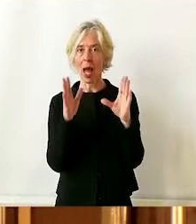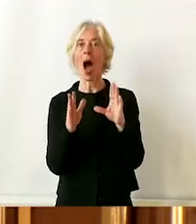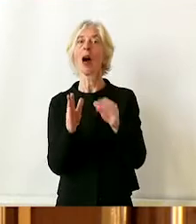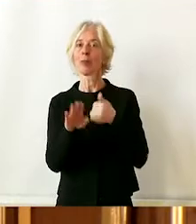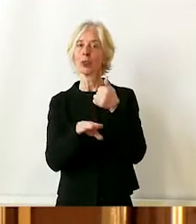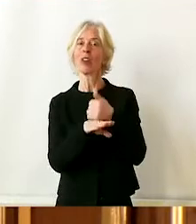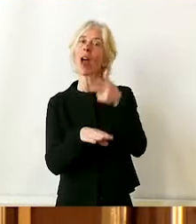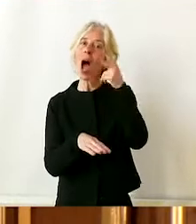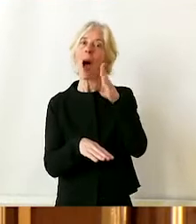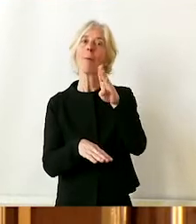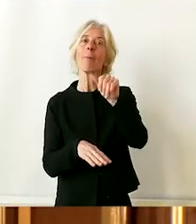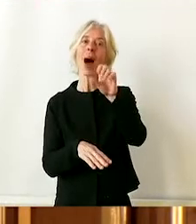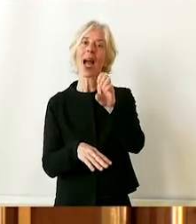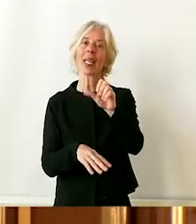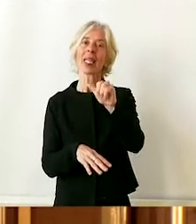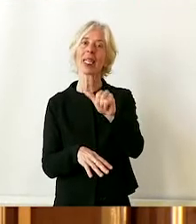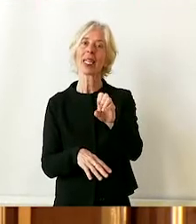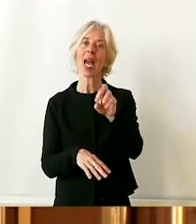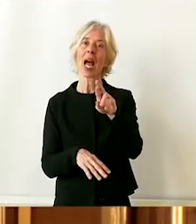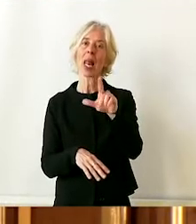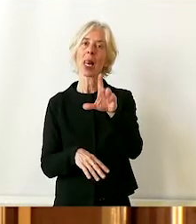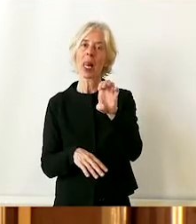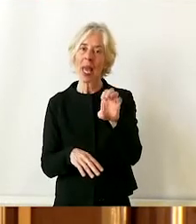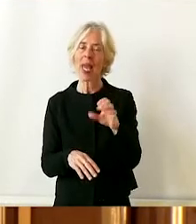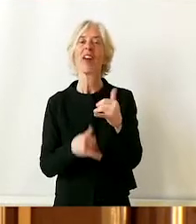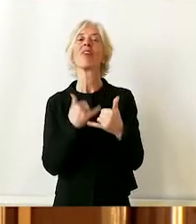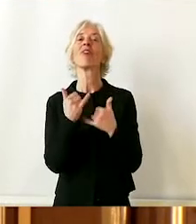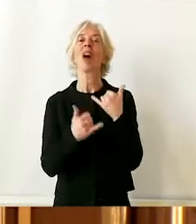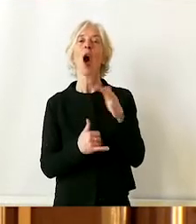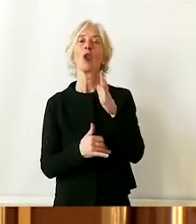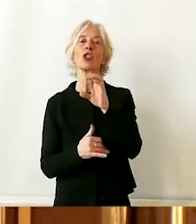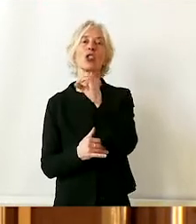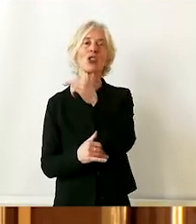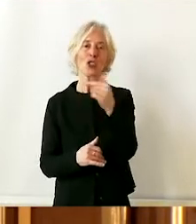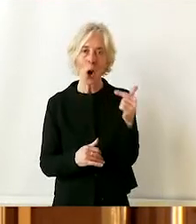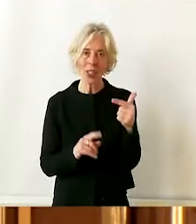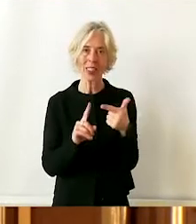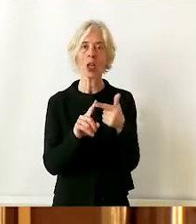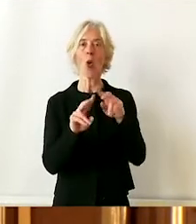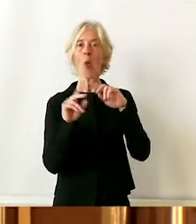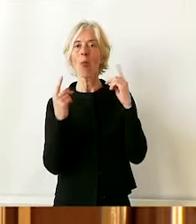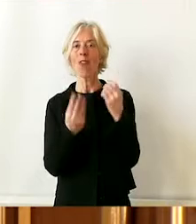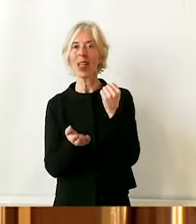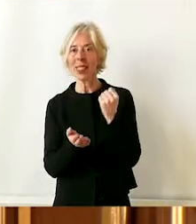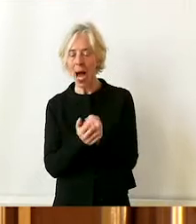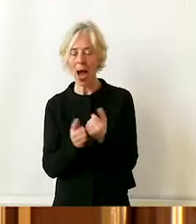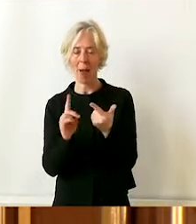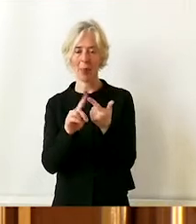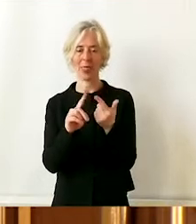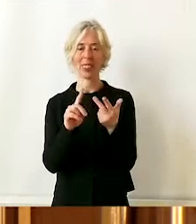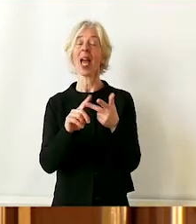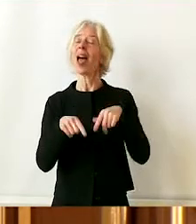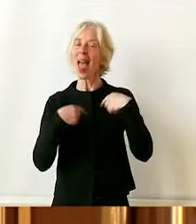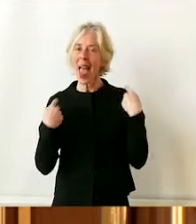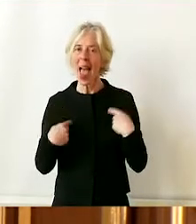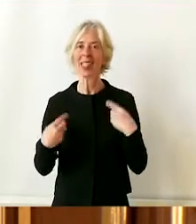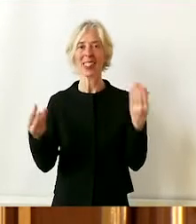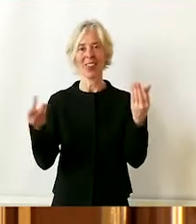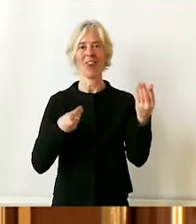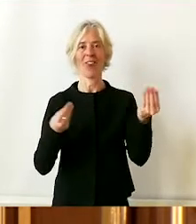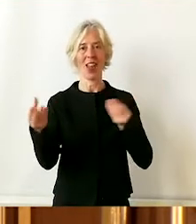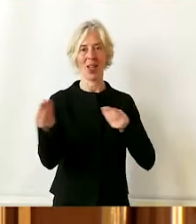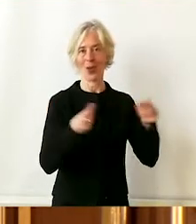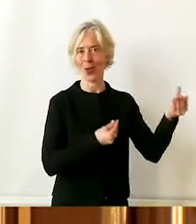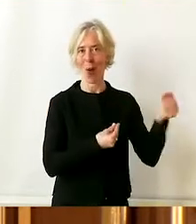Herr Bayerle, die Frau Schott vom Umweltamt der Klimaschutzabteilung ist da, genauso auch die Smart City Geschäftsstelle. Herzlich willkommen an alle,